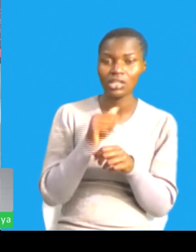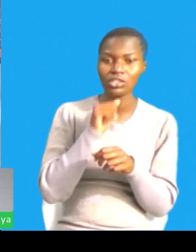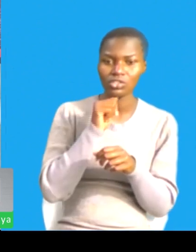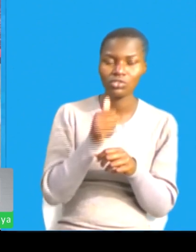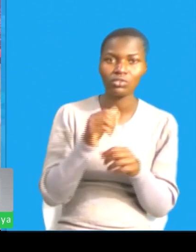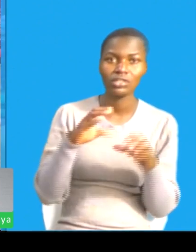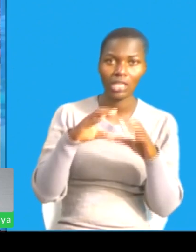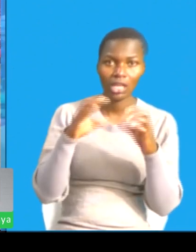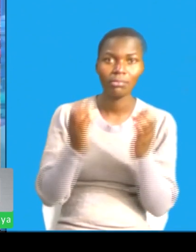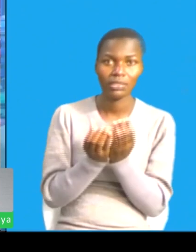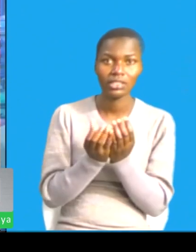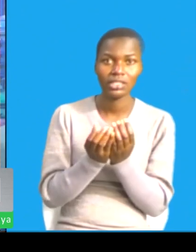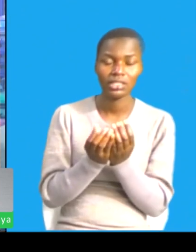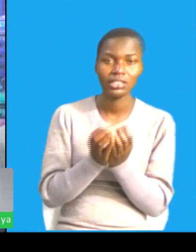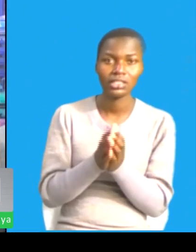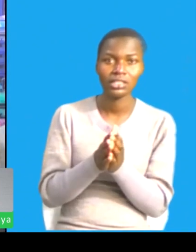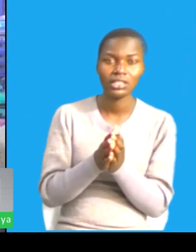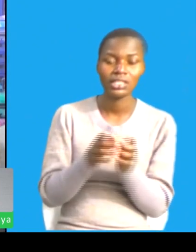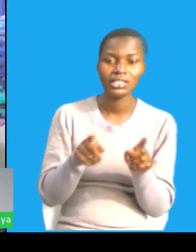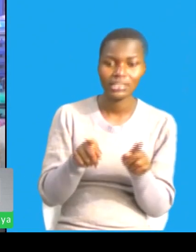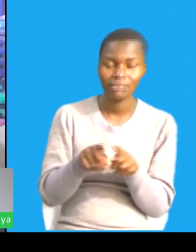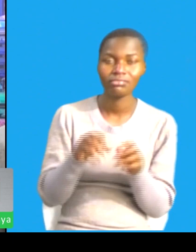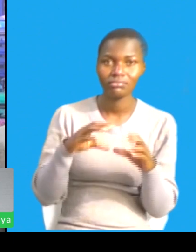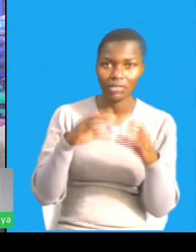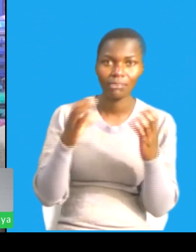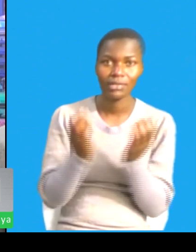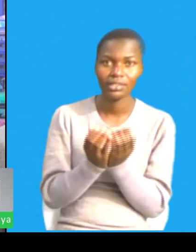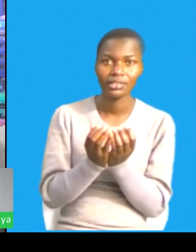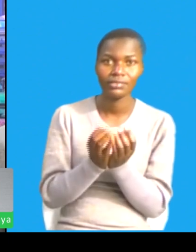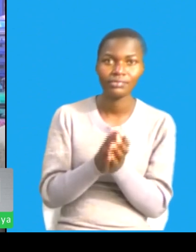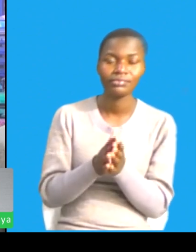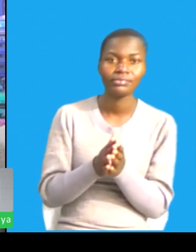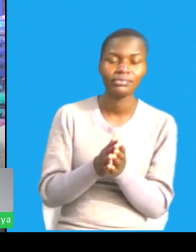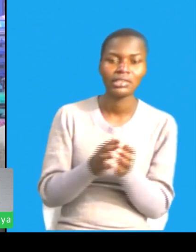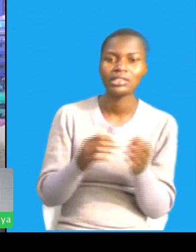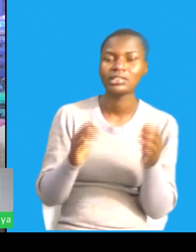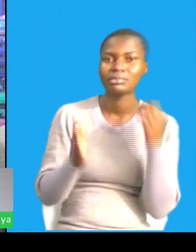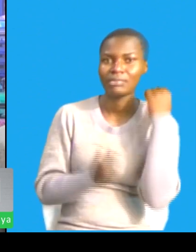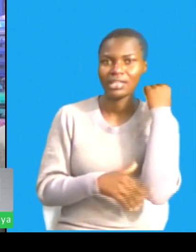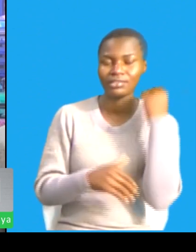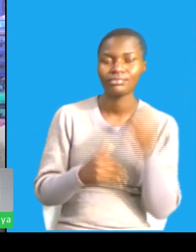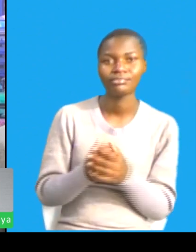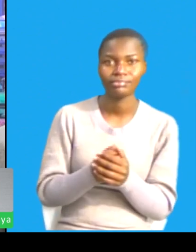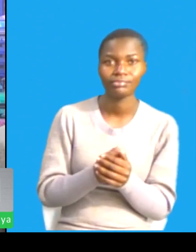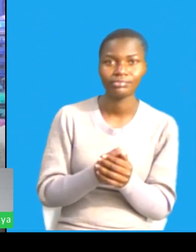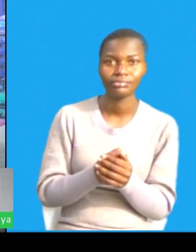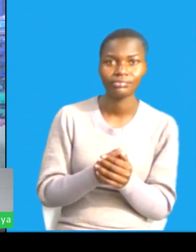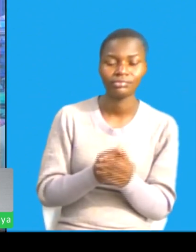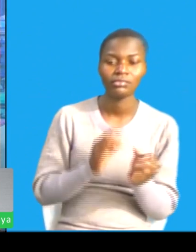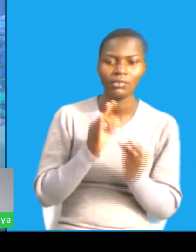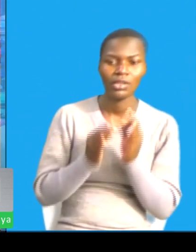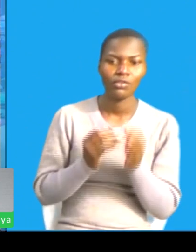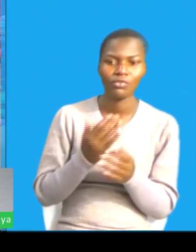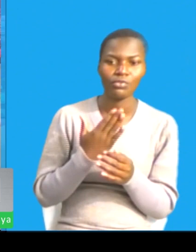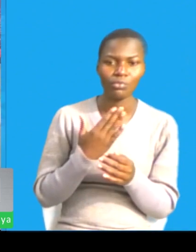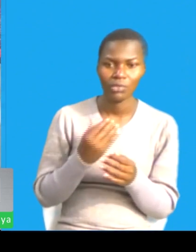it's like a company. It's very unfortunate that we are having that kind of scenario, Jonah. Ya kwamba ati lazima ukitaka